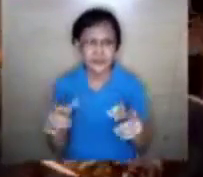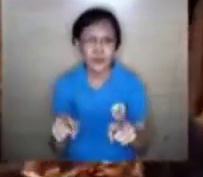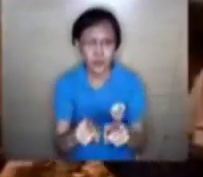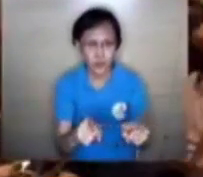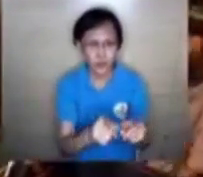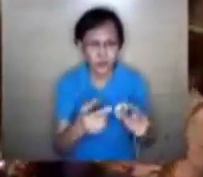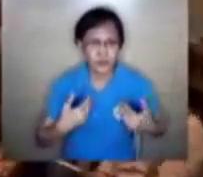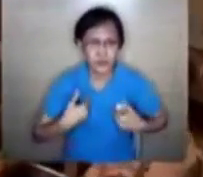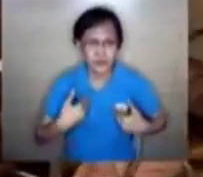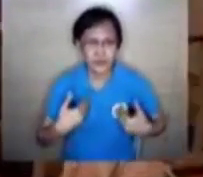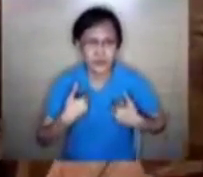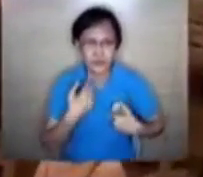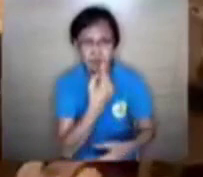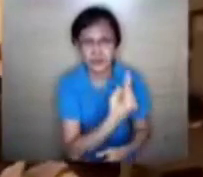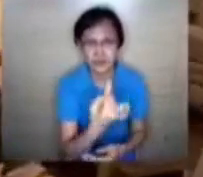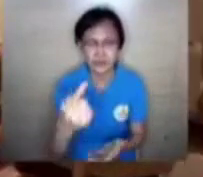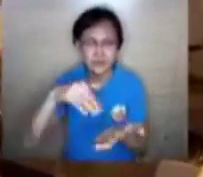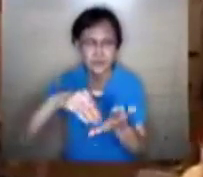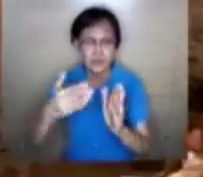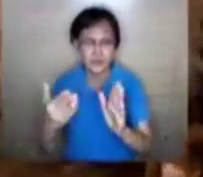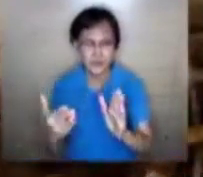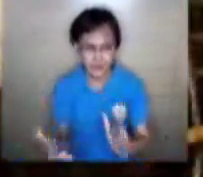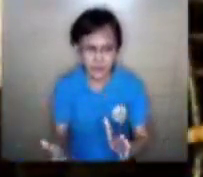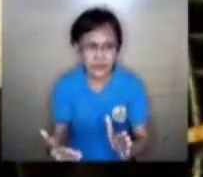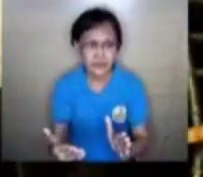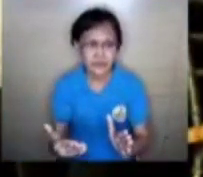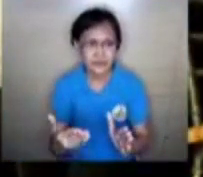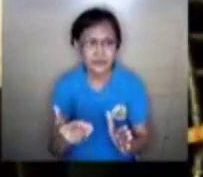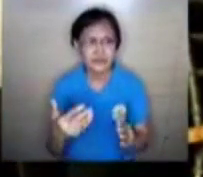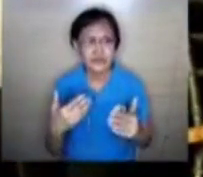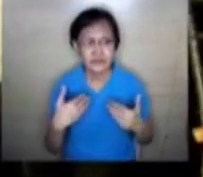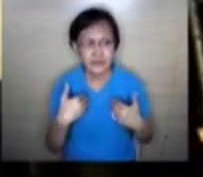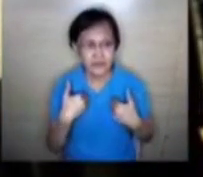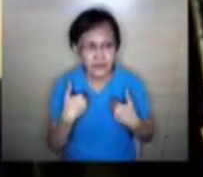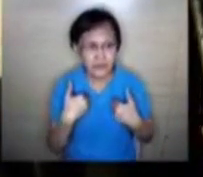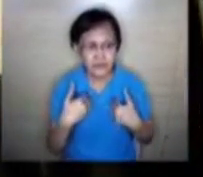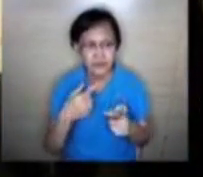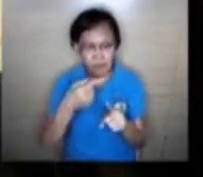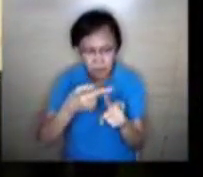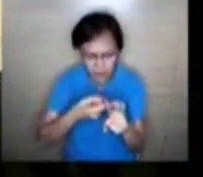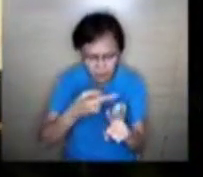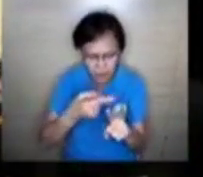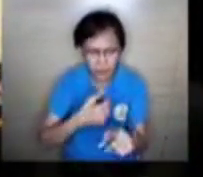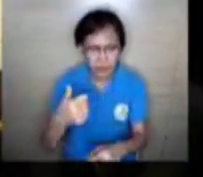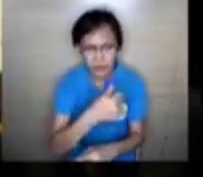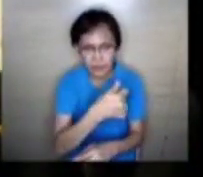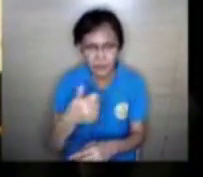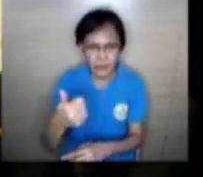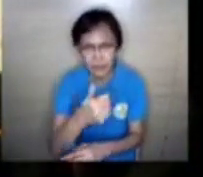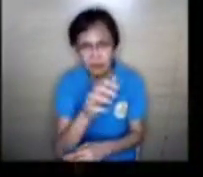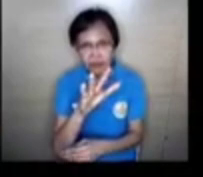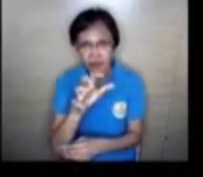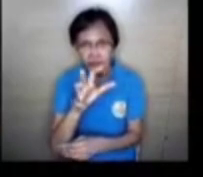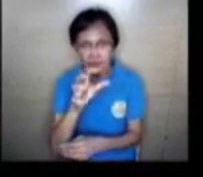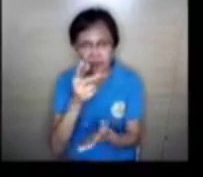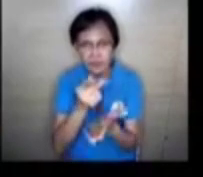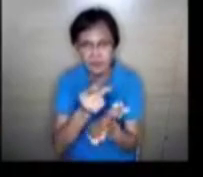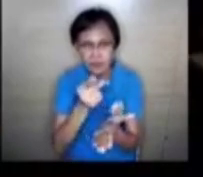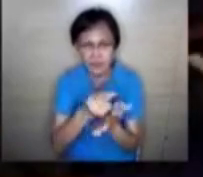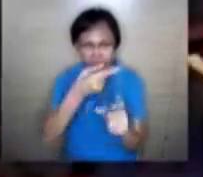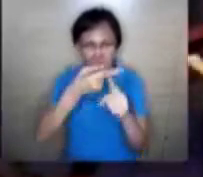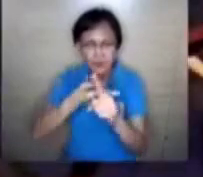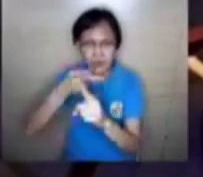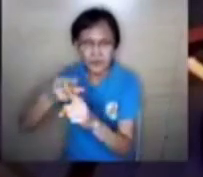magkakaroon din po ang bawat estudyante ng PLP ng monthly allowance ng 500 piso kada buwan.